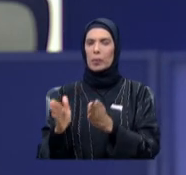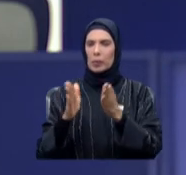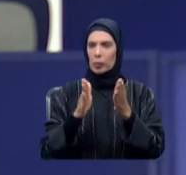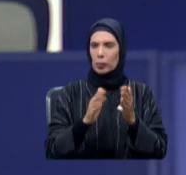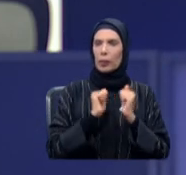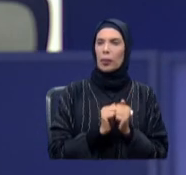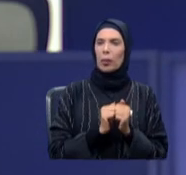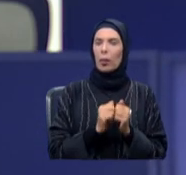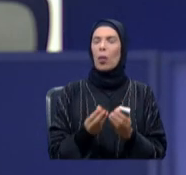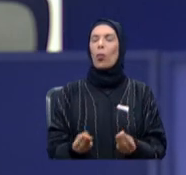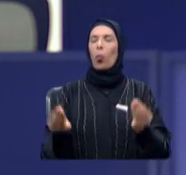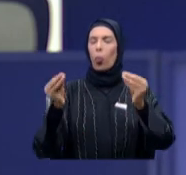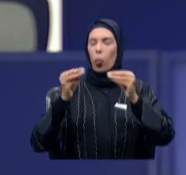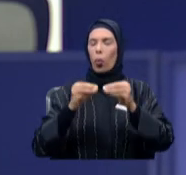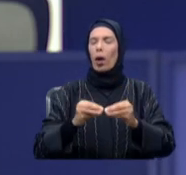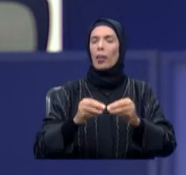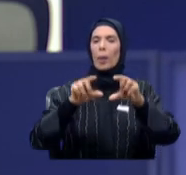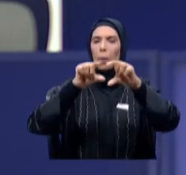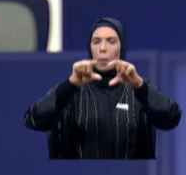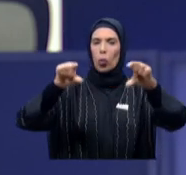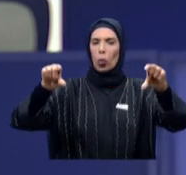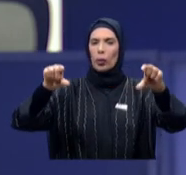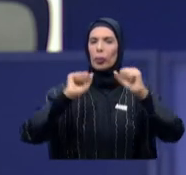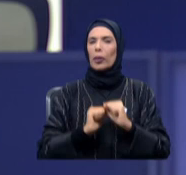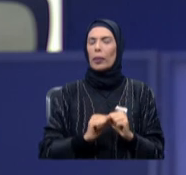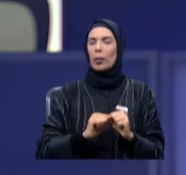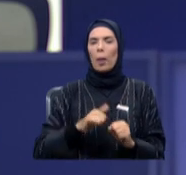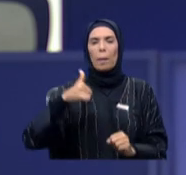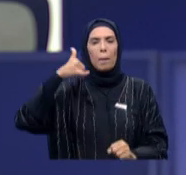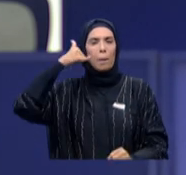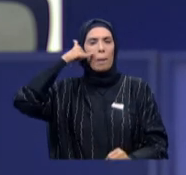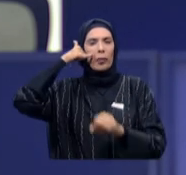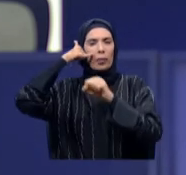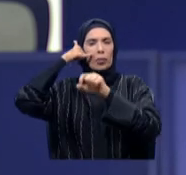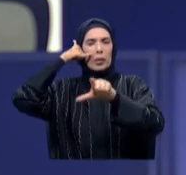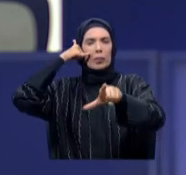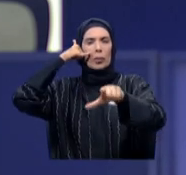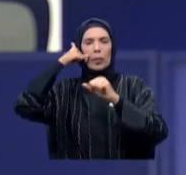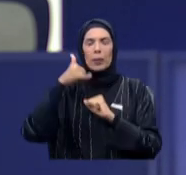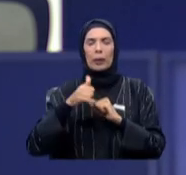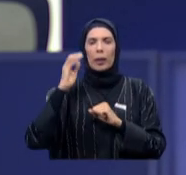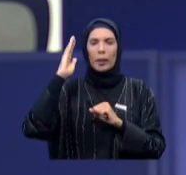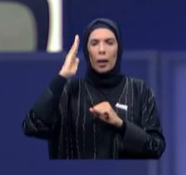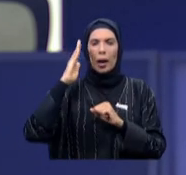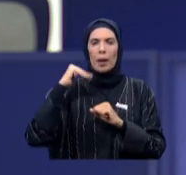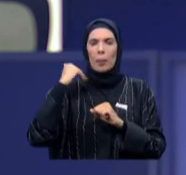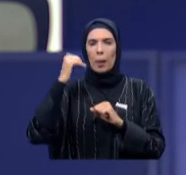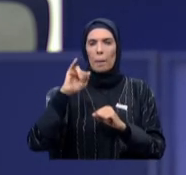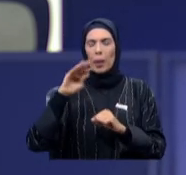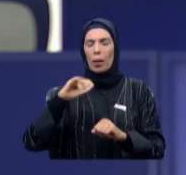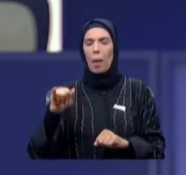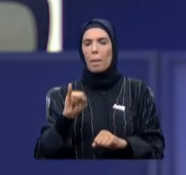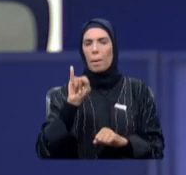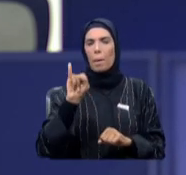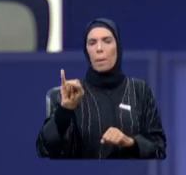وللقاء المزيد من الأضواء حول هذا الموضوع يسرنا أن يكون معنا عبر الهاتف وعلى الهواء مباشرة السيدة مرام